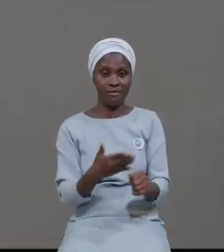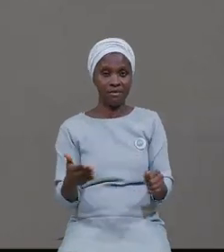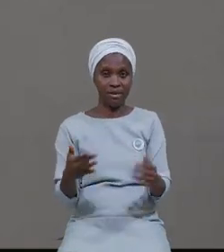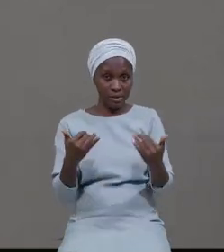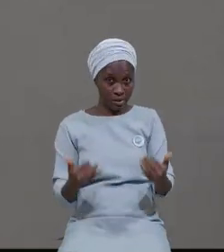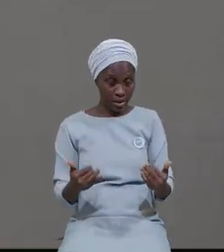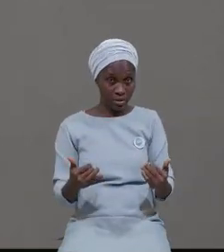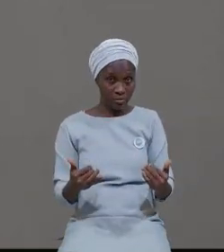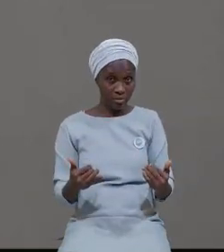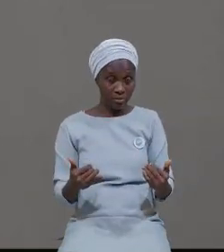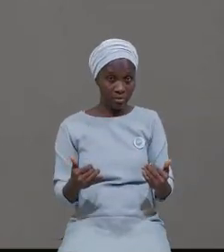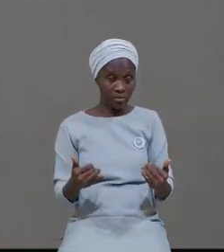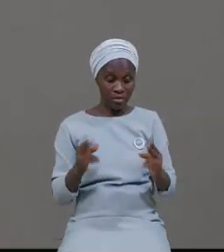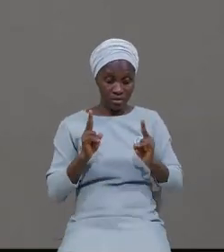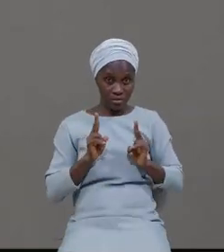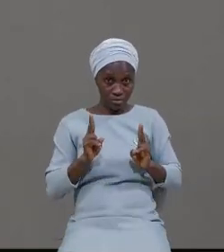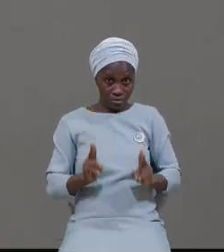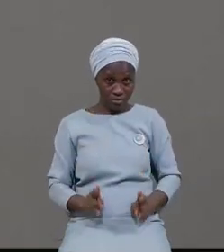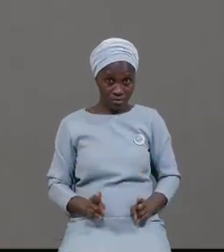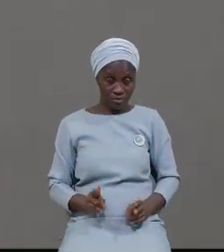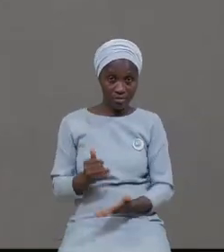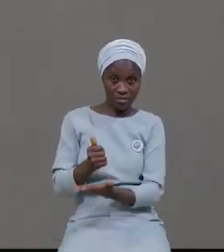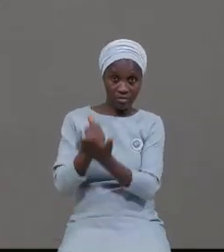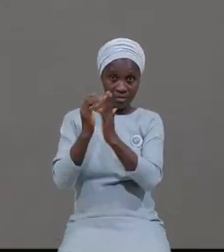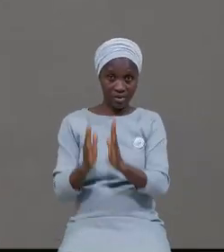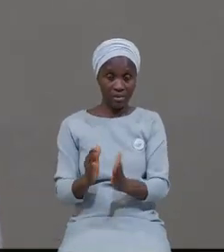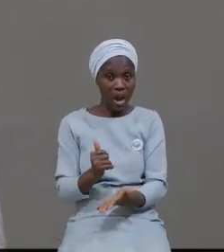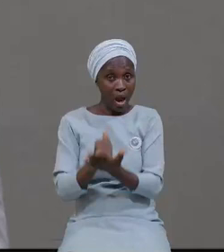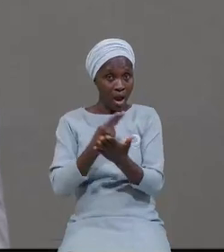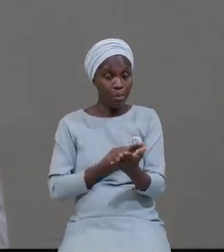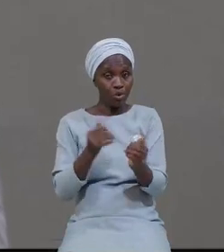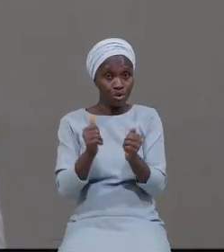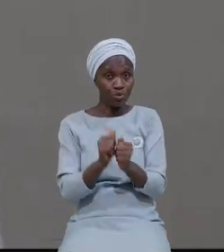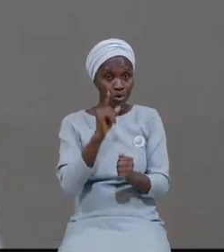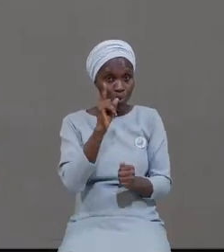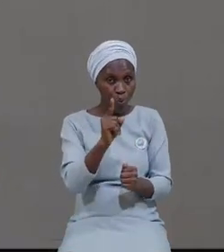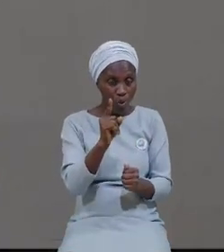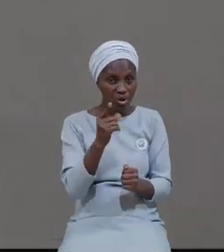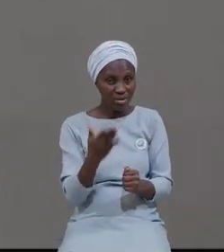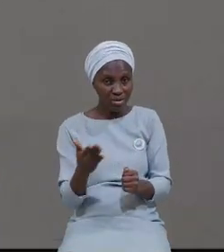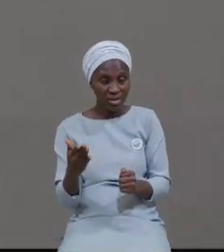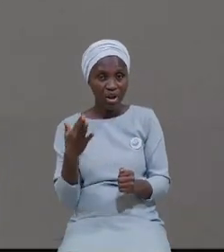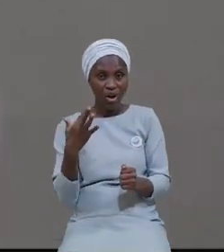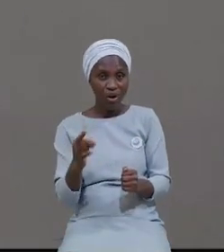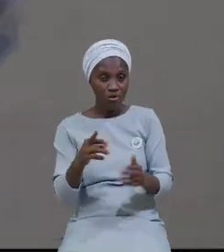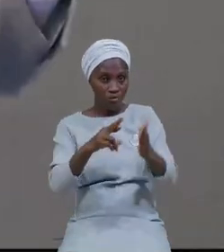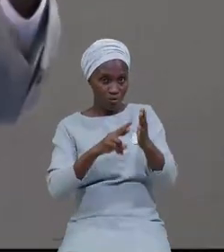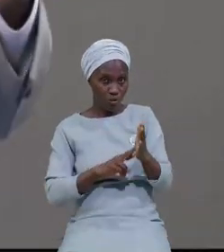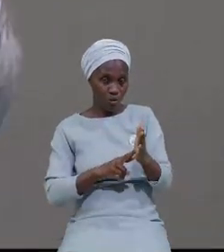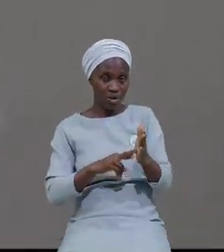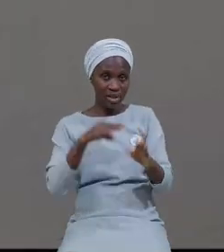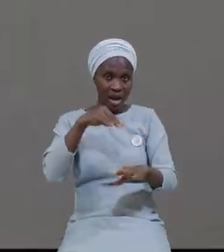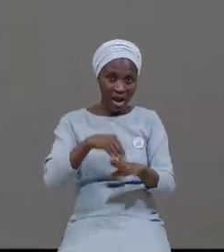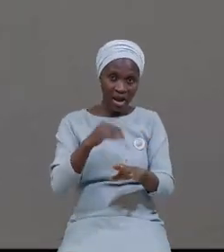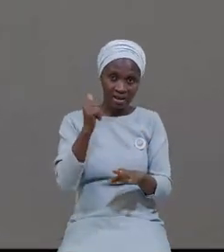maintenant les secours humains nous aide avec un seul élément par